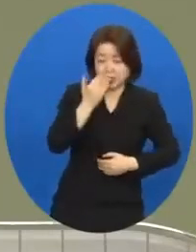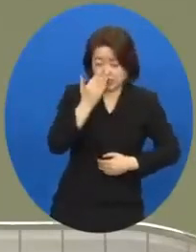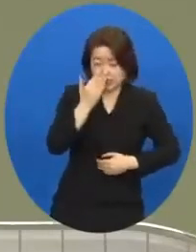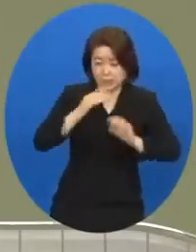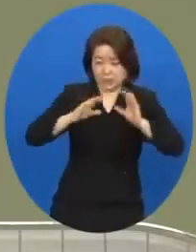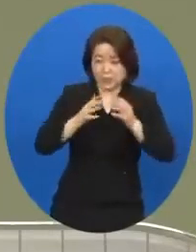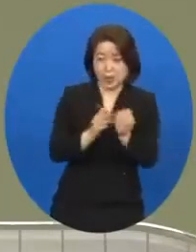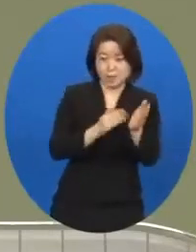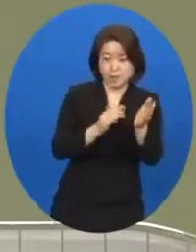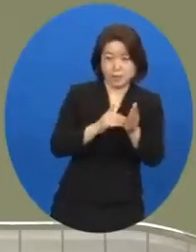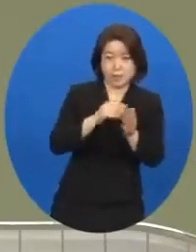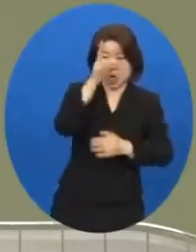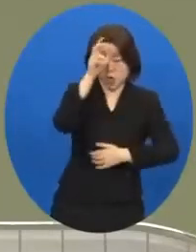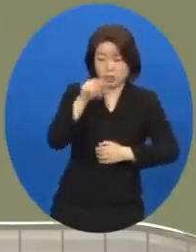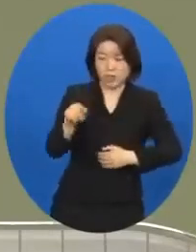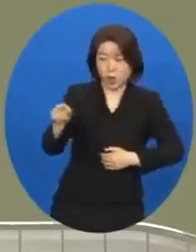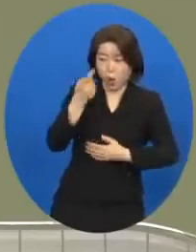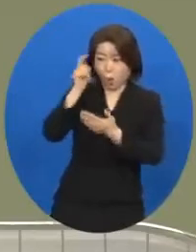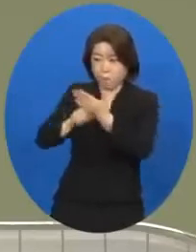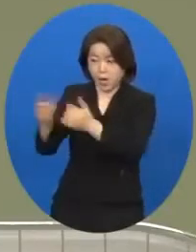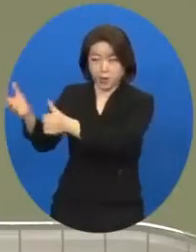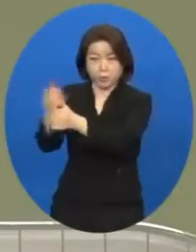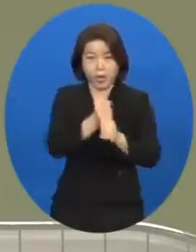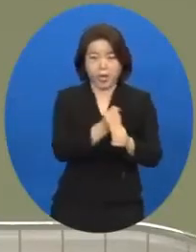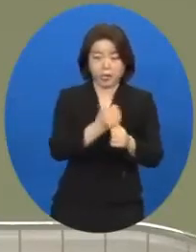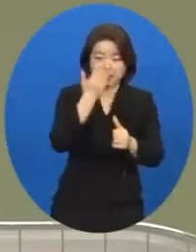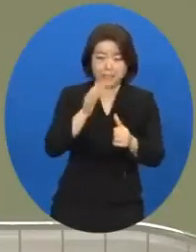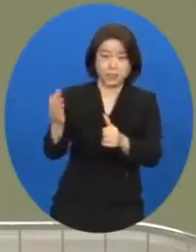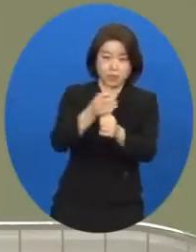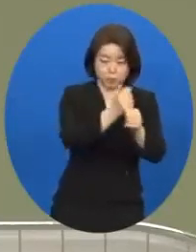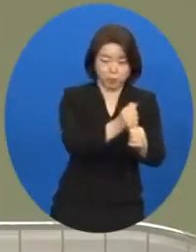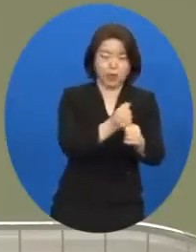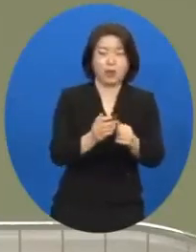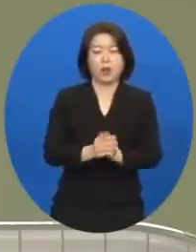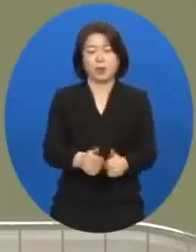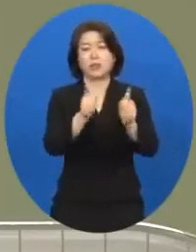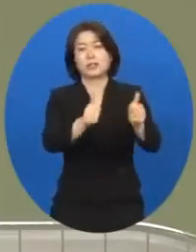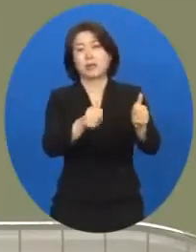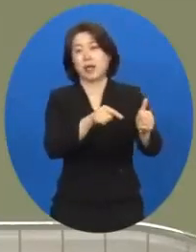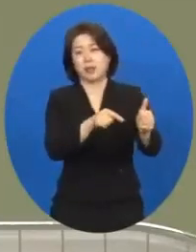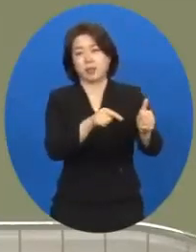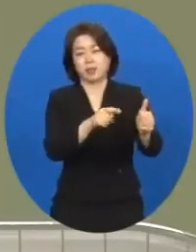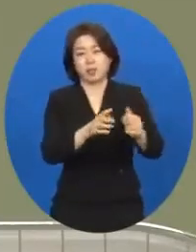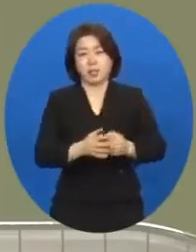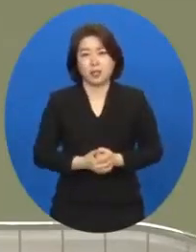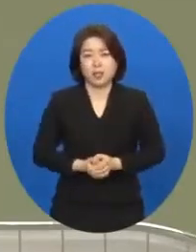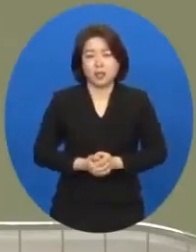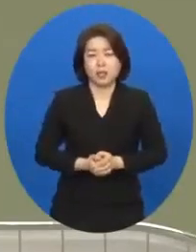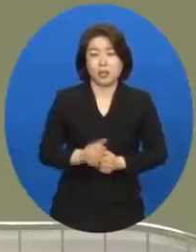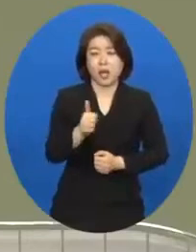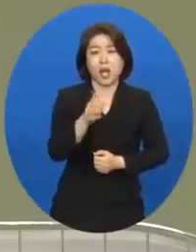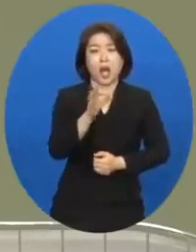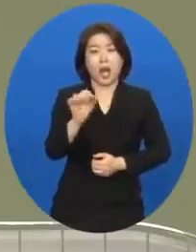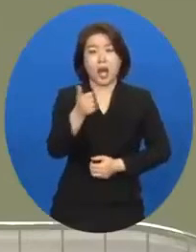찾아내요. 그리고는 그를 압송해서 이스라엘로 데리고 와서 재판을 받습니다. 근데 이 아돌프